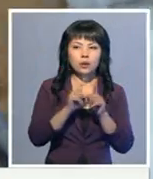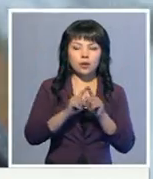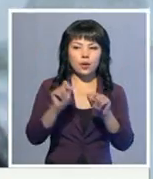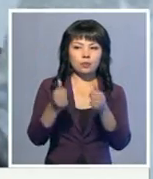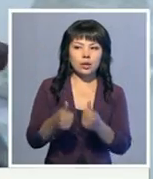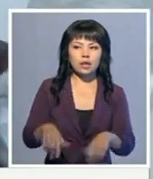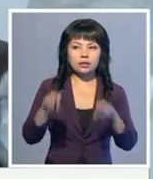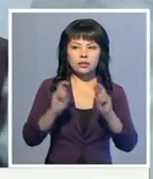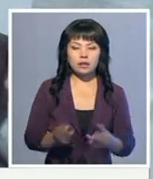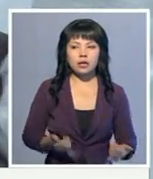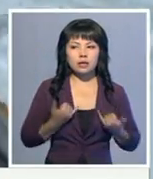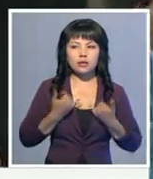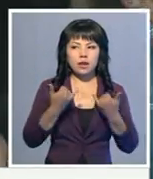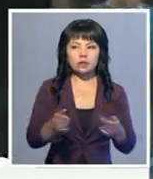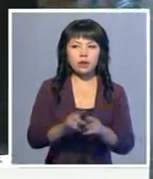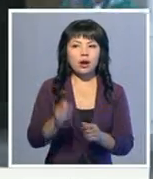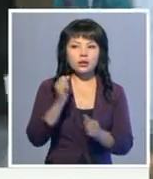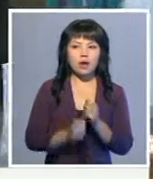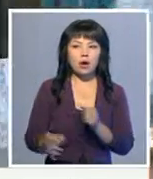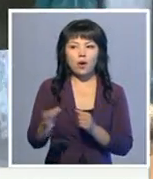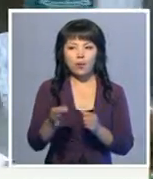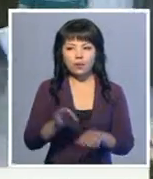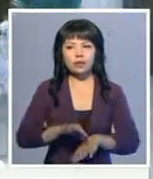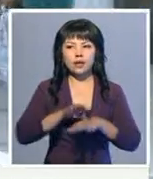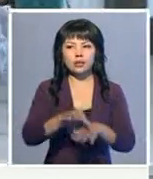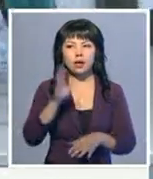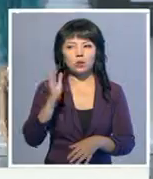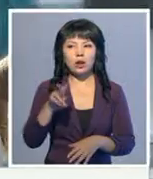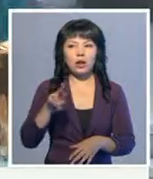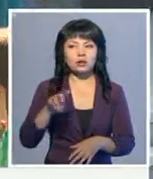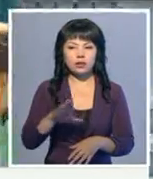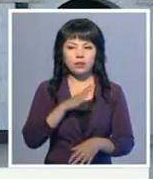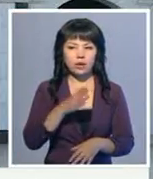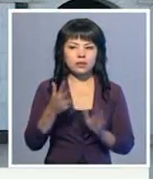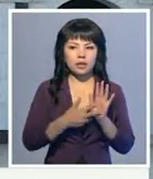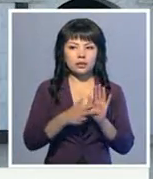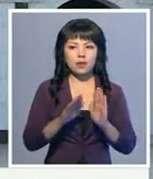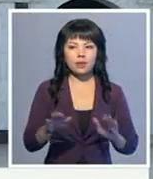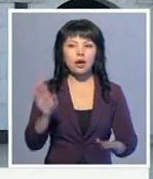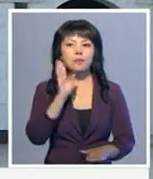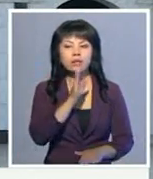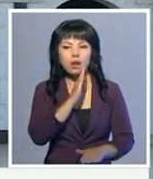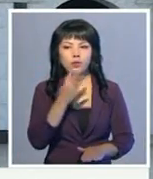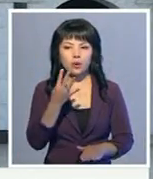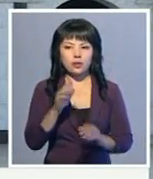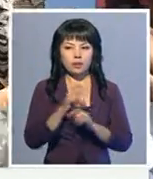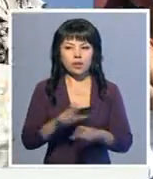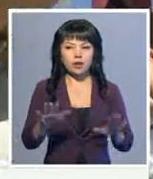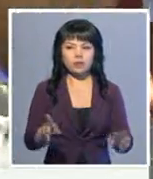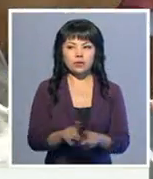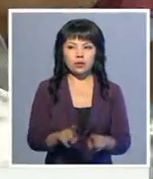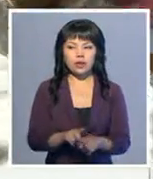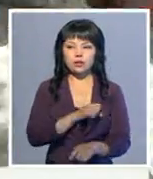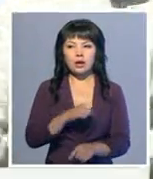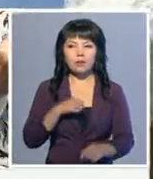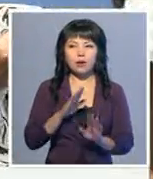ұйымдастыруымен мұндай қайырымдылық шарасы барлық облыстарда өткізілуде. Ләззат 8 перзенттің анасы, оның төртеуі мектеп жасында, өзі балабақшада